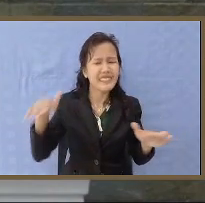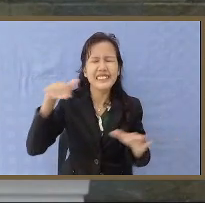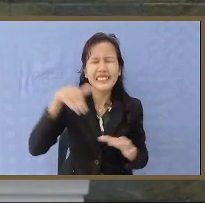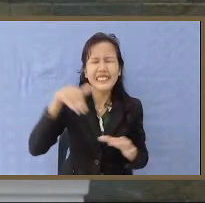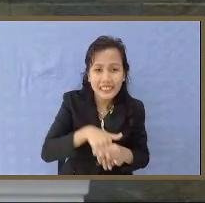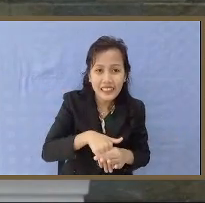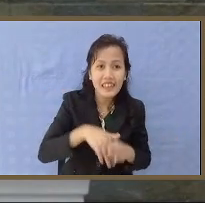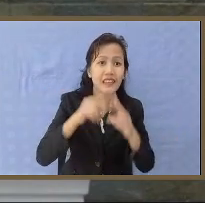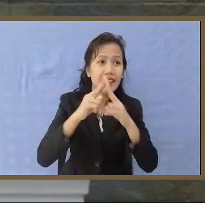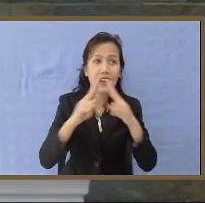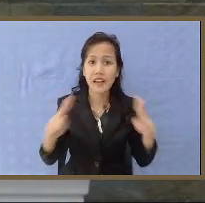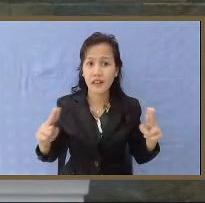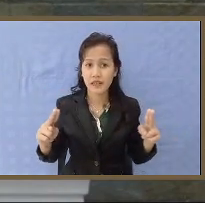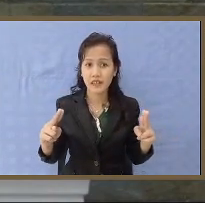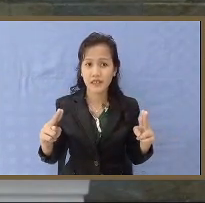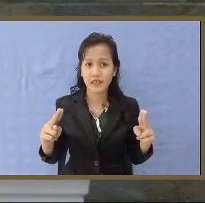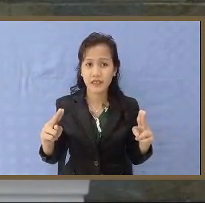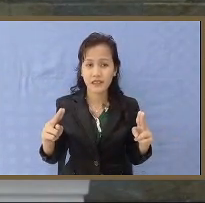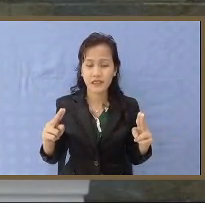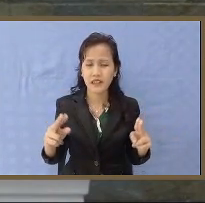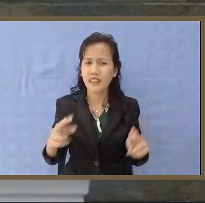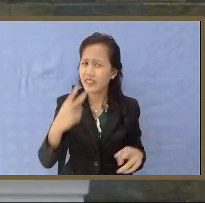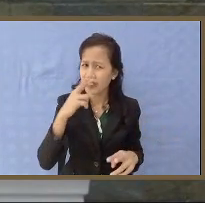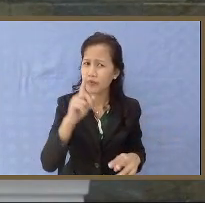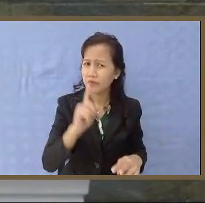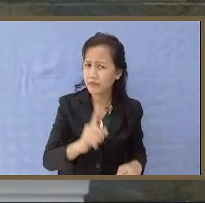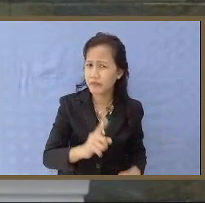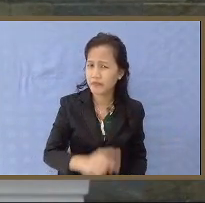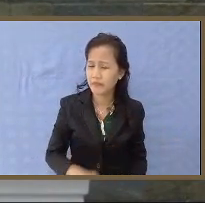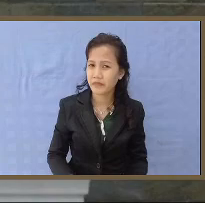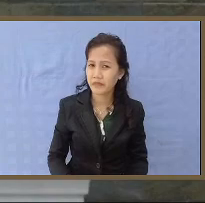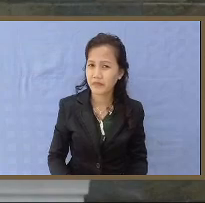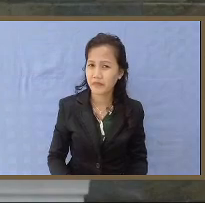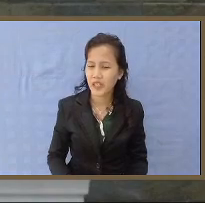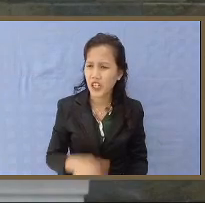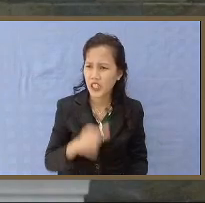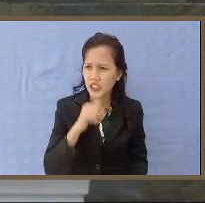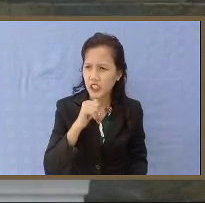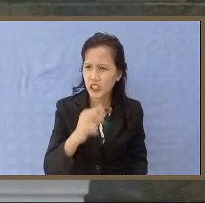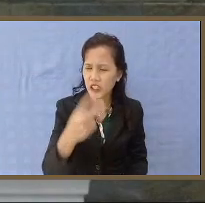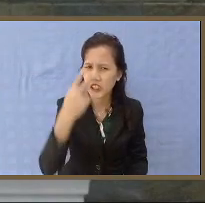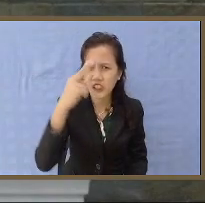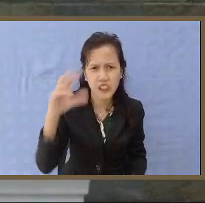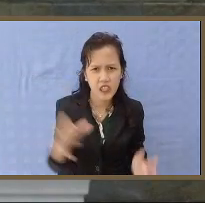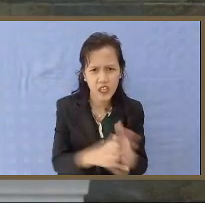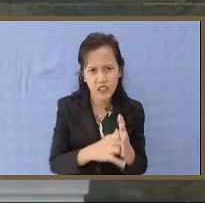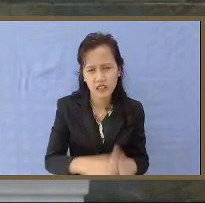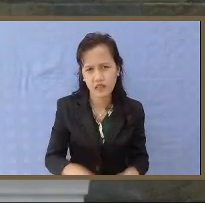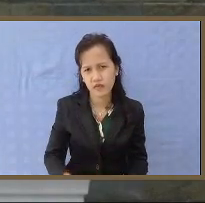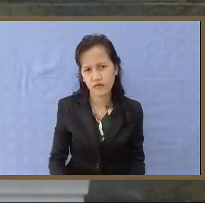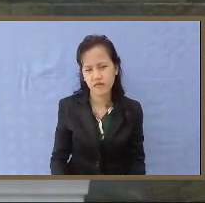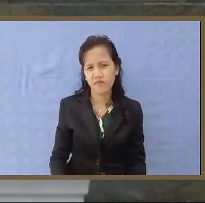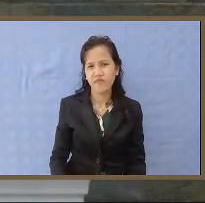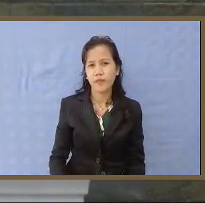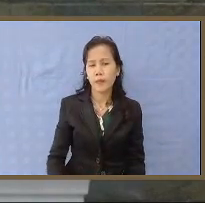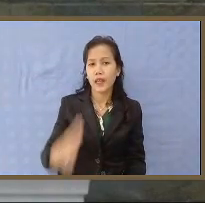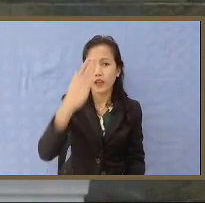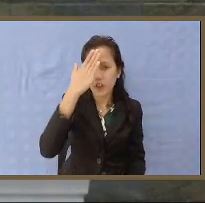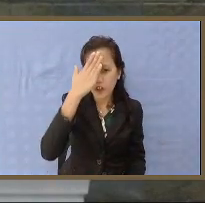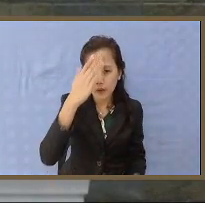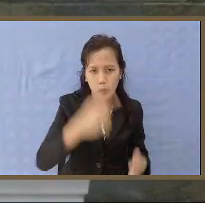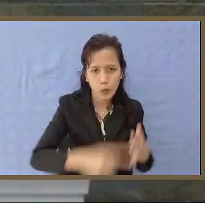Inside the house. You see, hindi na ho natin makita yan. Alam niyo mga kapatid kung ano naging